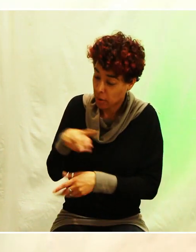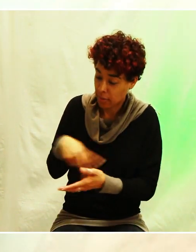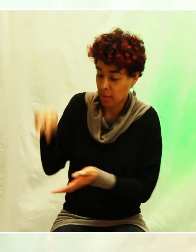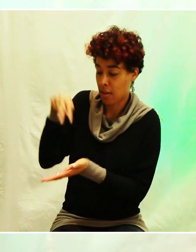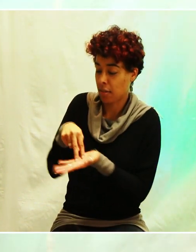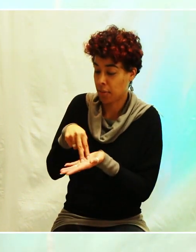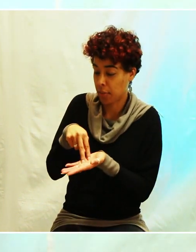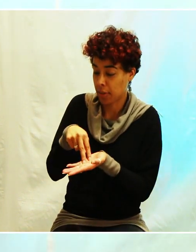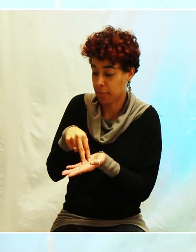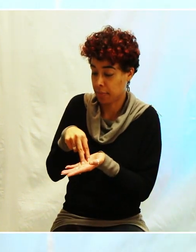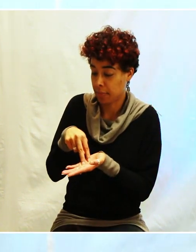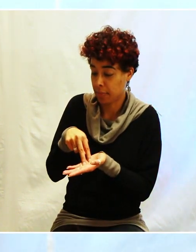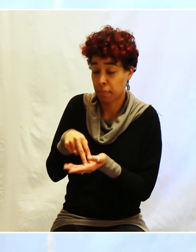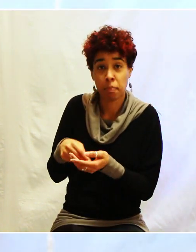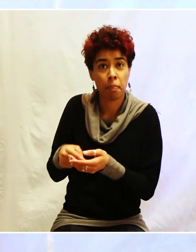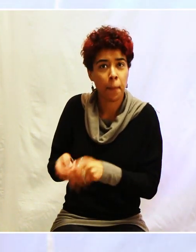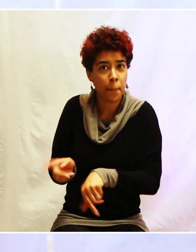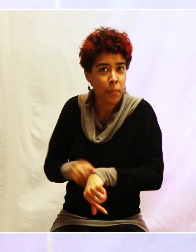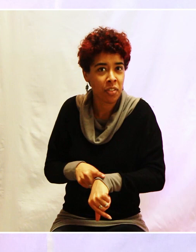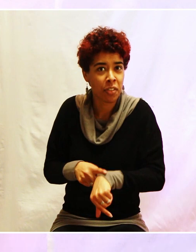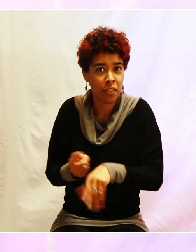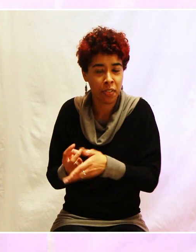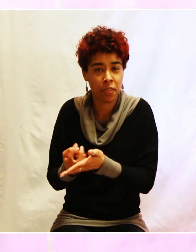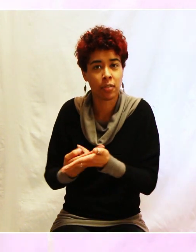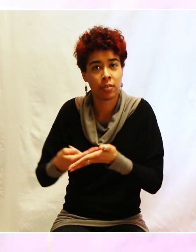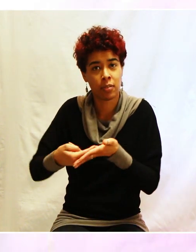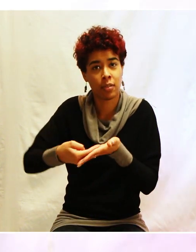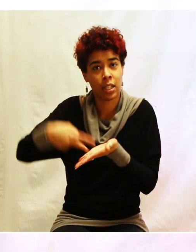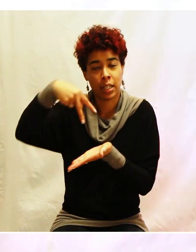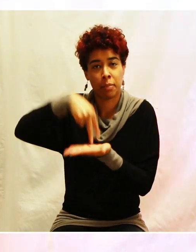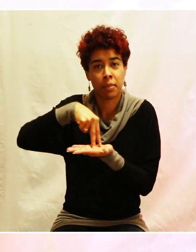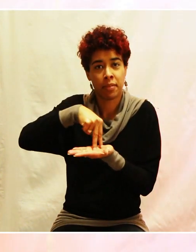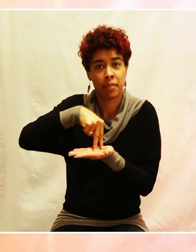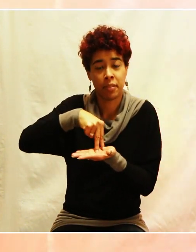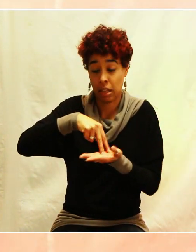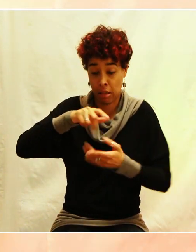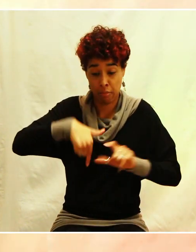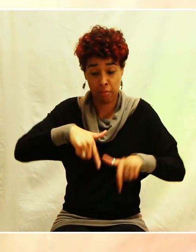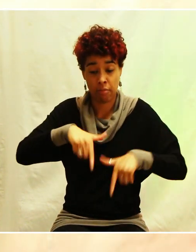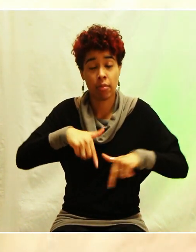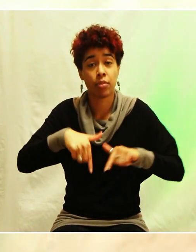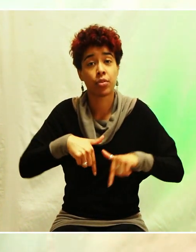lève-toi ». Aussitôt, la jeune fille se leva et se mit à marcher.